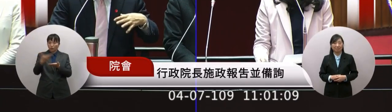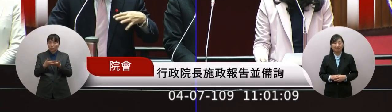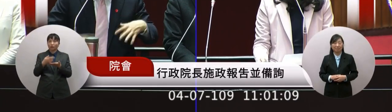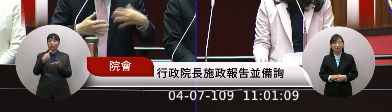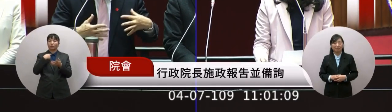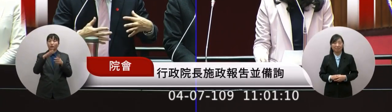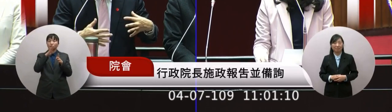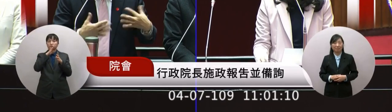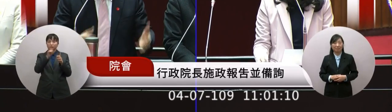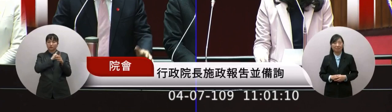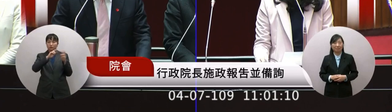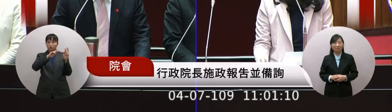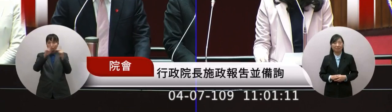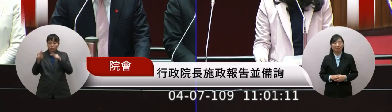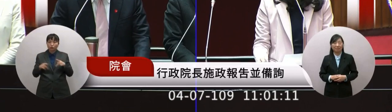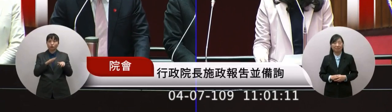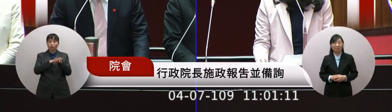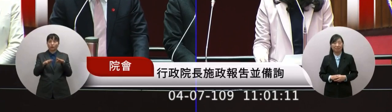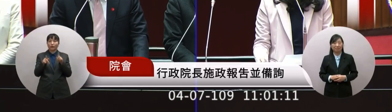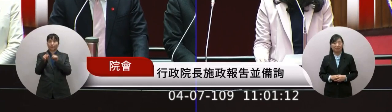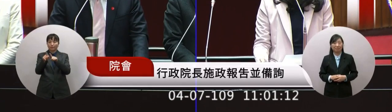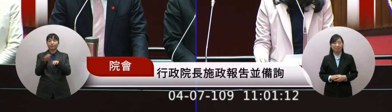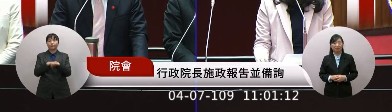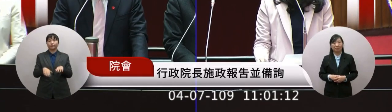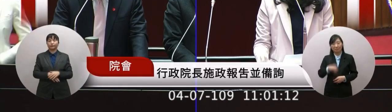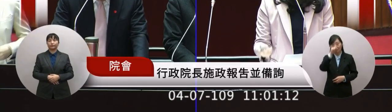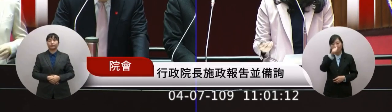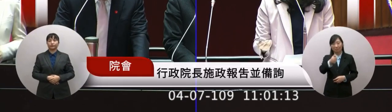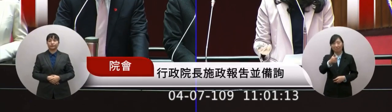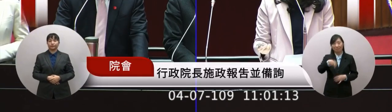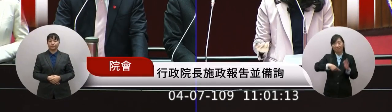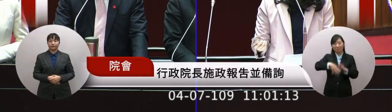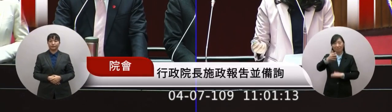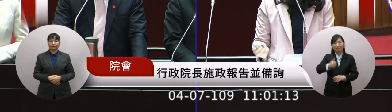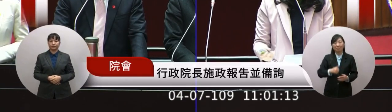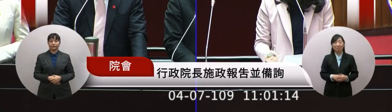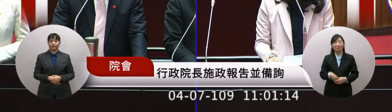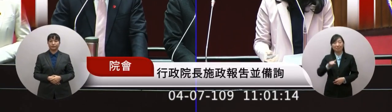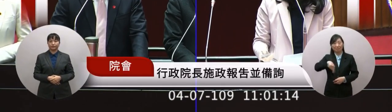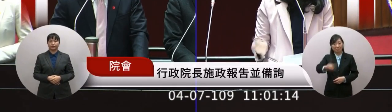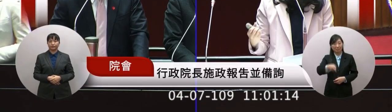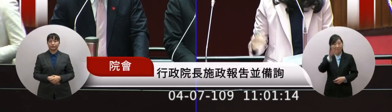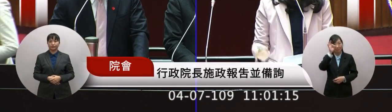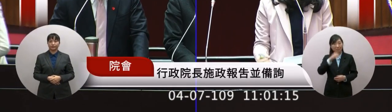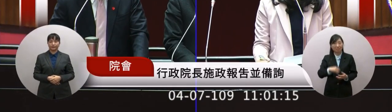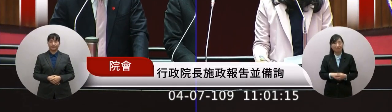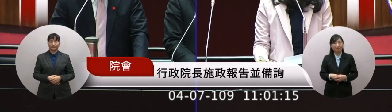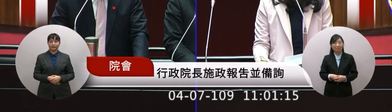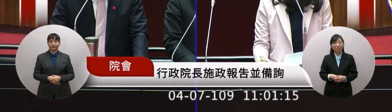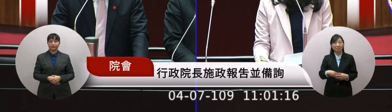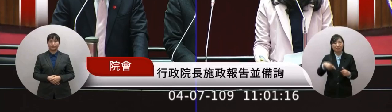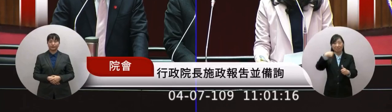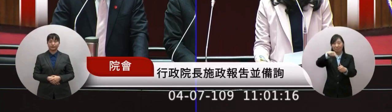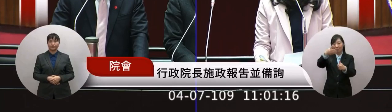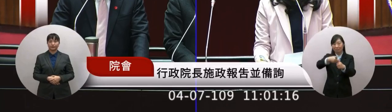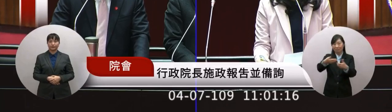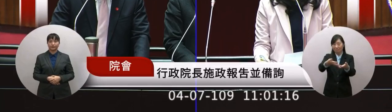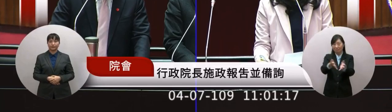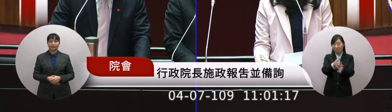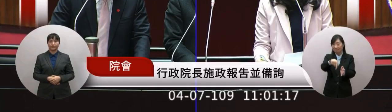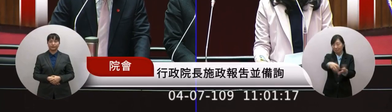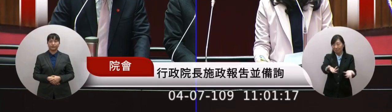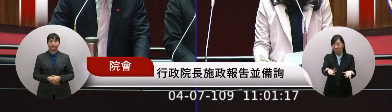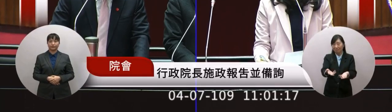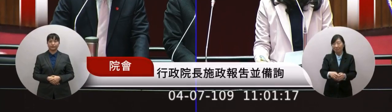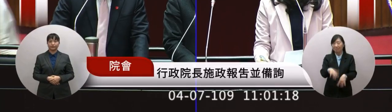随时来精进作为，这是应该的。 好，谢谢院长。那我们接下来看一下我们的在教育的部分哦。虽然说现在疫情